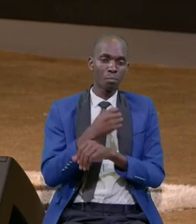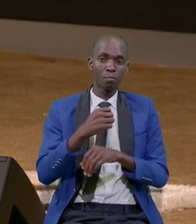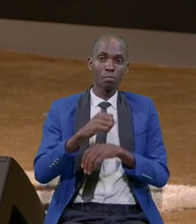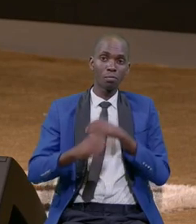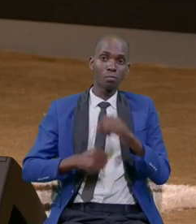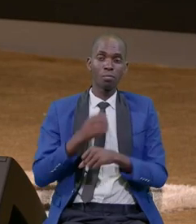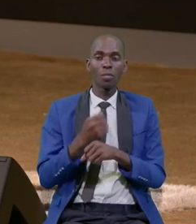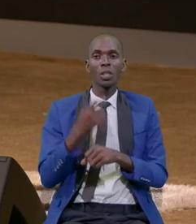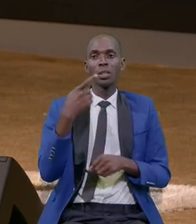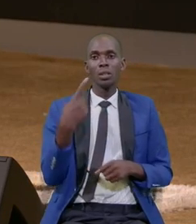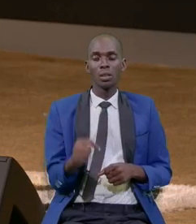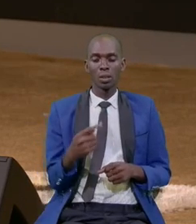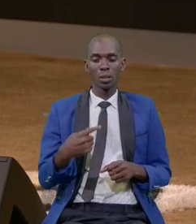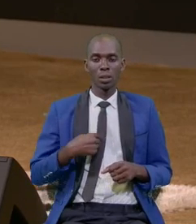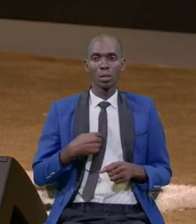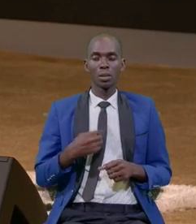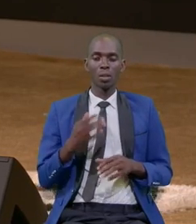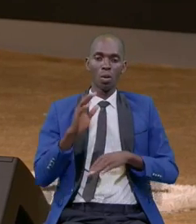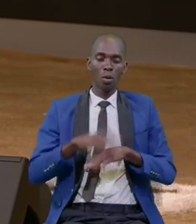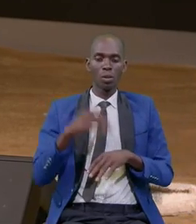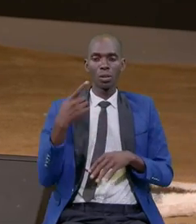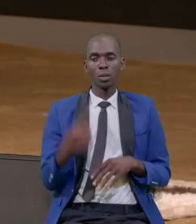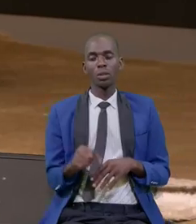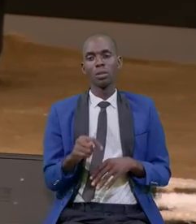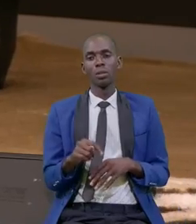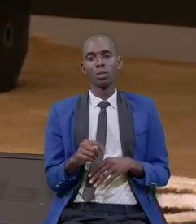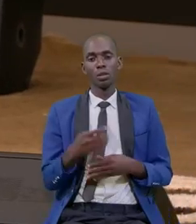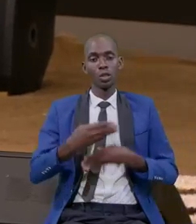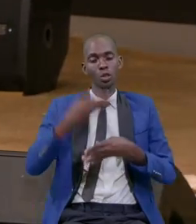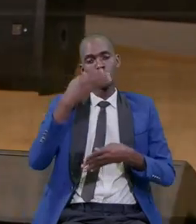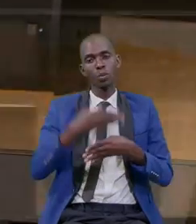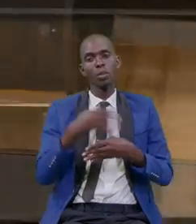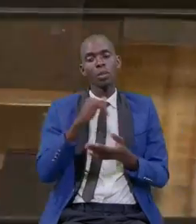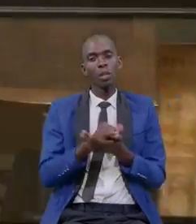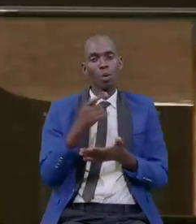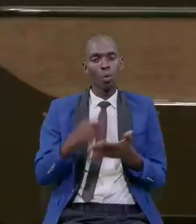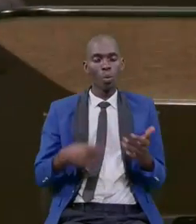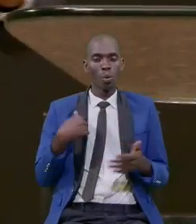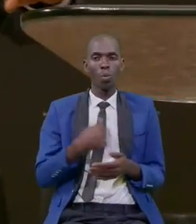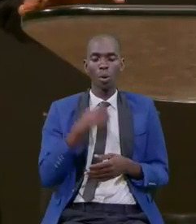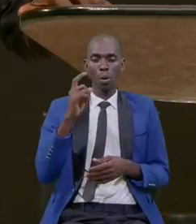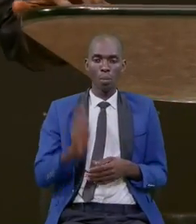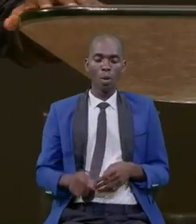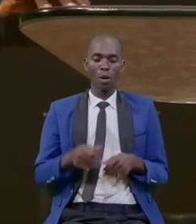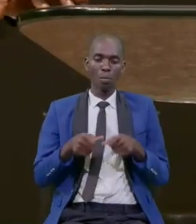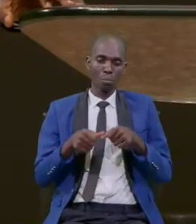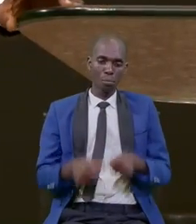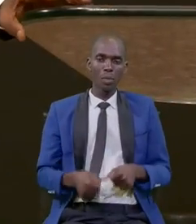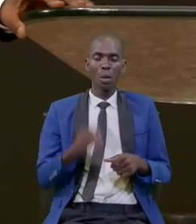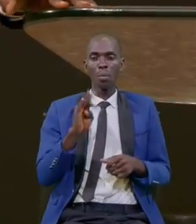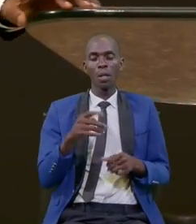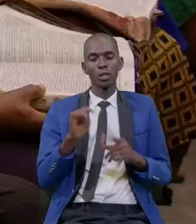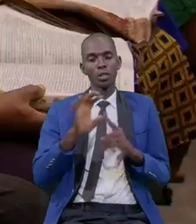à la fenêtre. C'est la condition que nous allons demeurer par la condition du Seigneur au